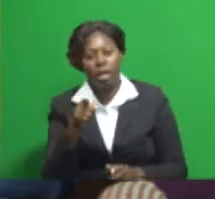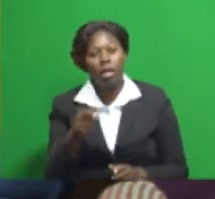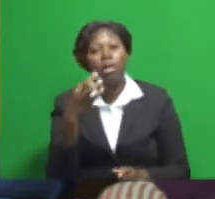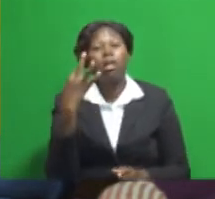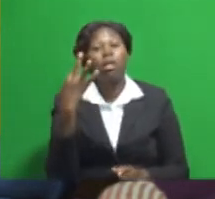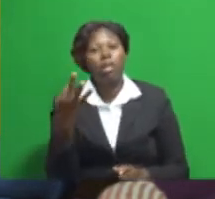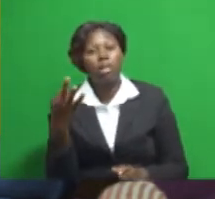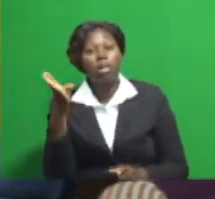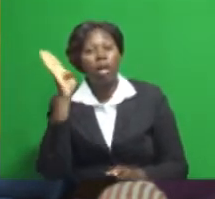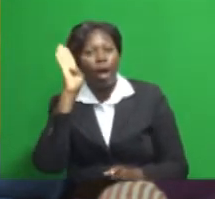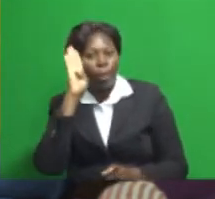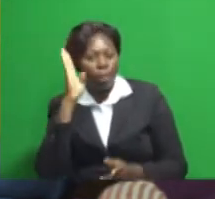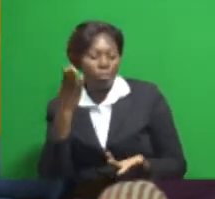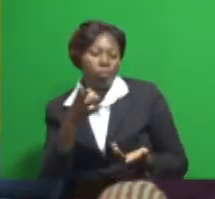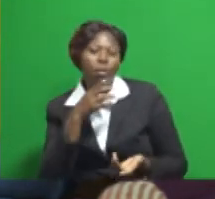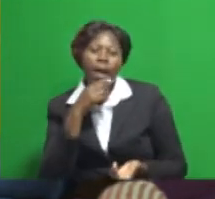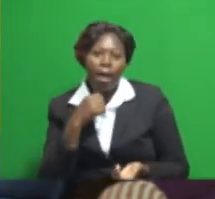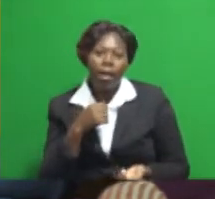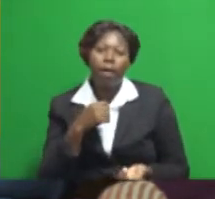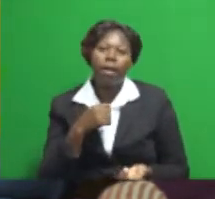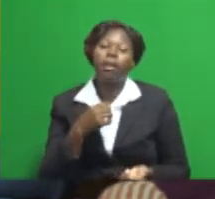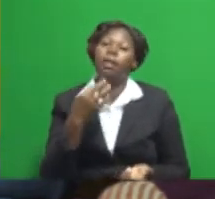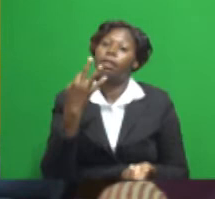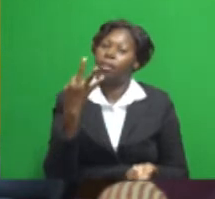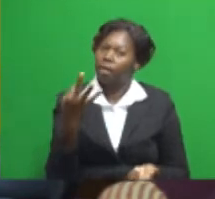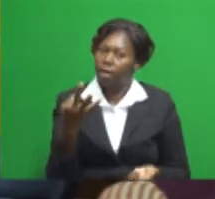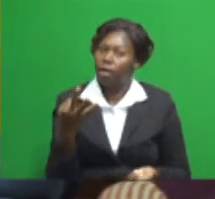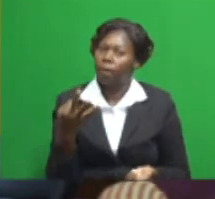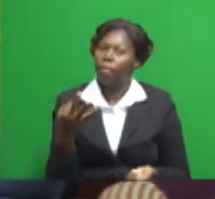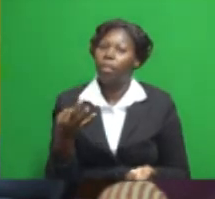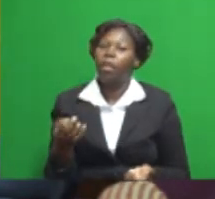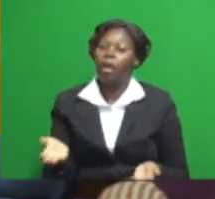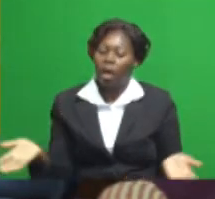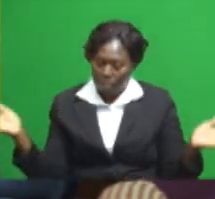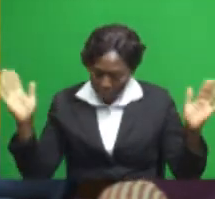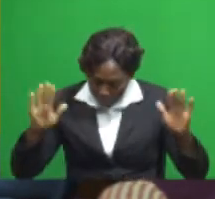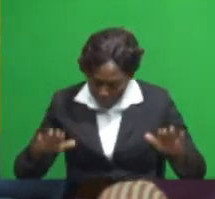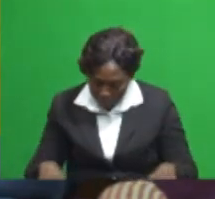Shadrach, Meshach na Abednego. Vakawira pasi vakasungwa mukati mechoto